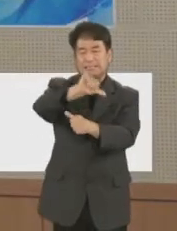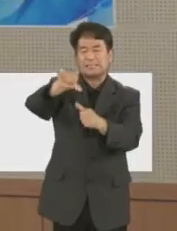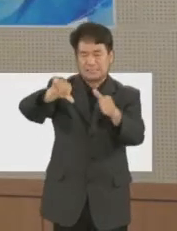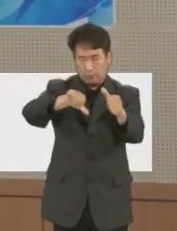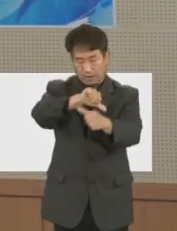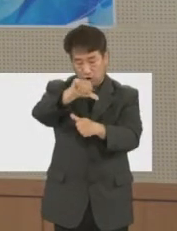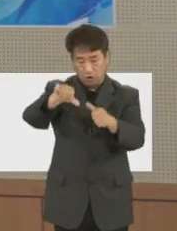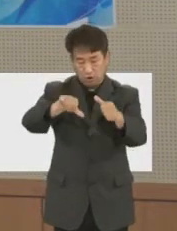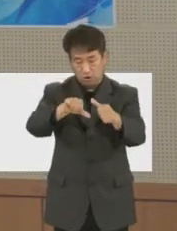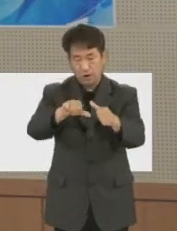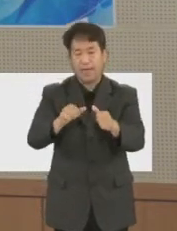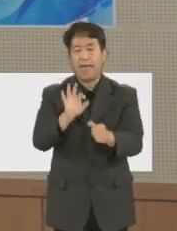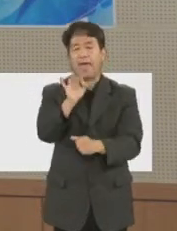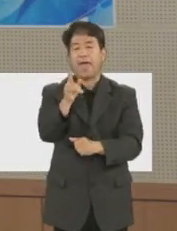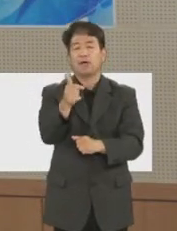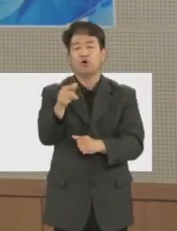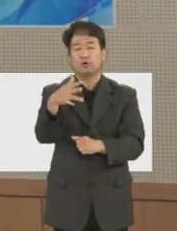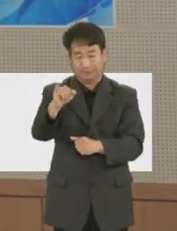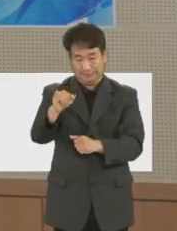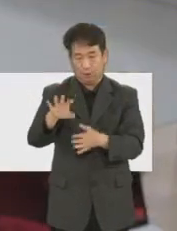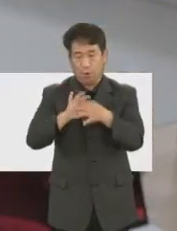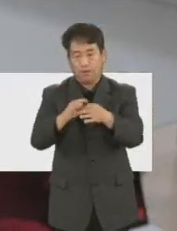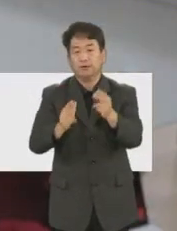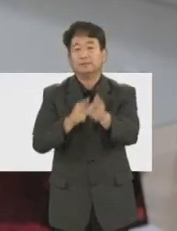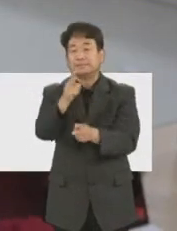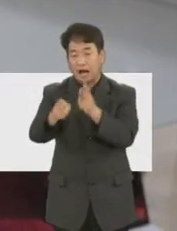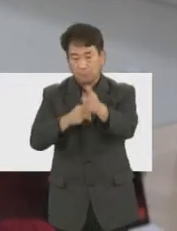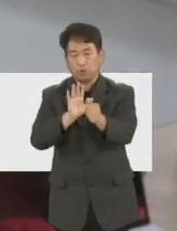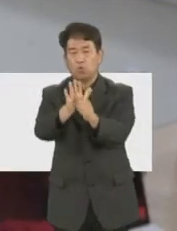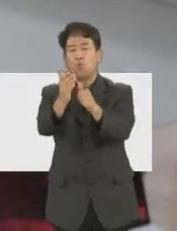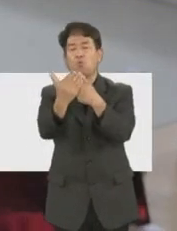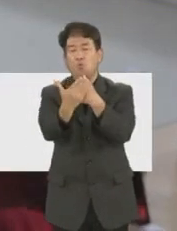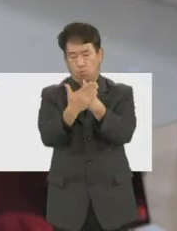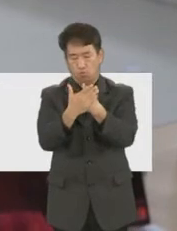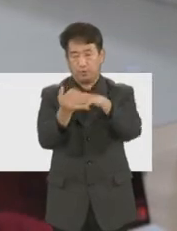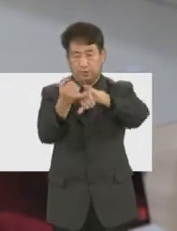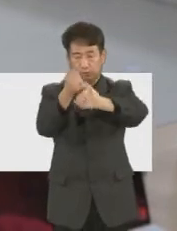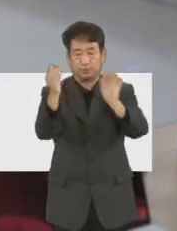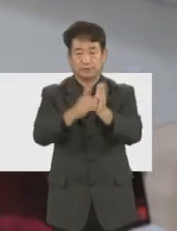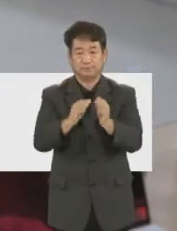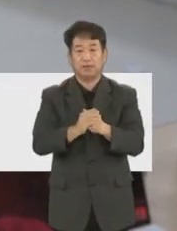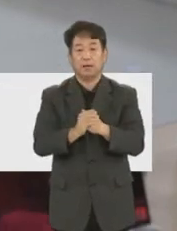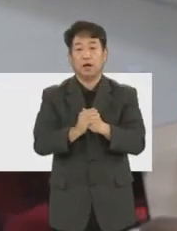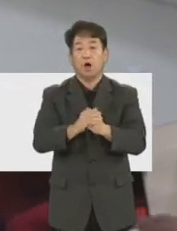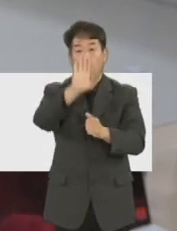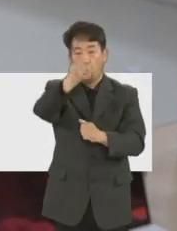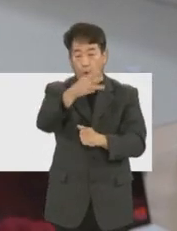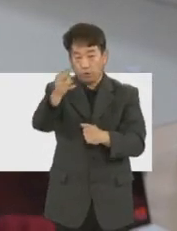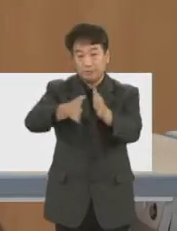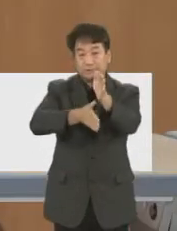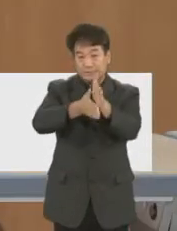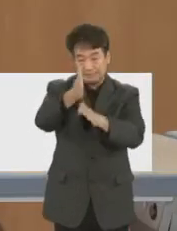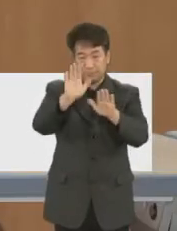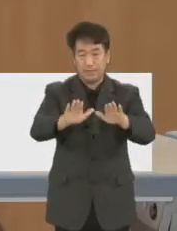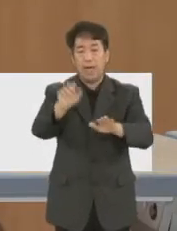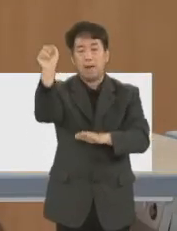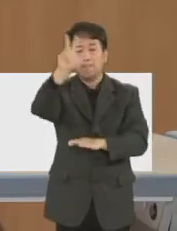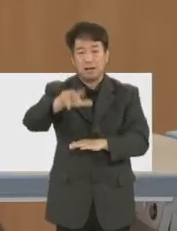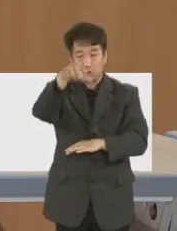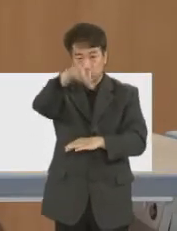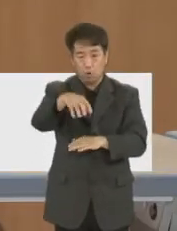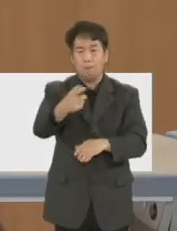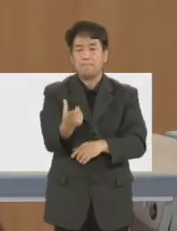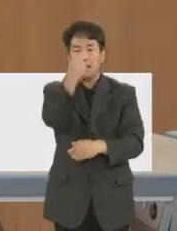인프라 구축 친환경 에너지 관련사업 등의 적극 협력하기로 했습니다 보령시는 이번 협약이 발전소